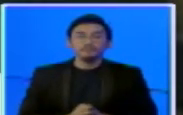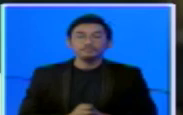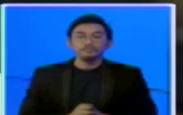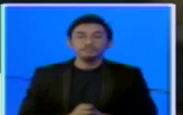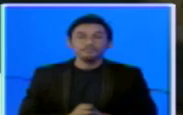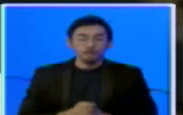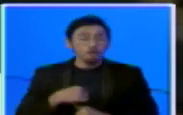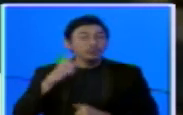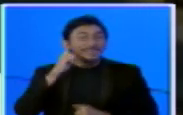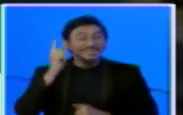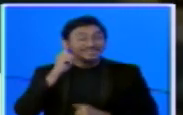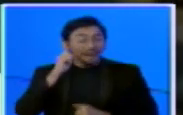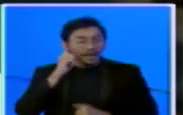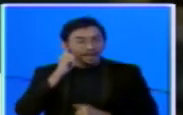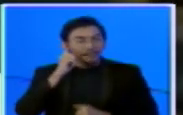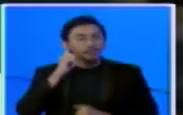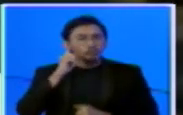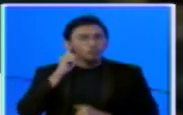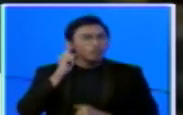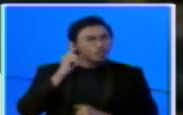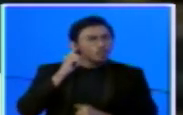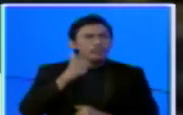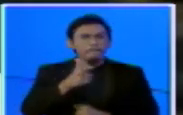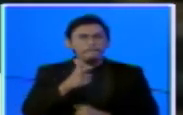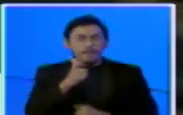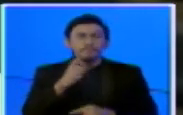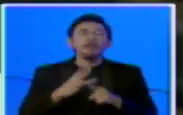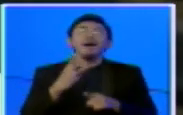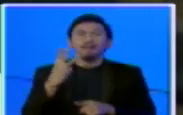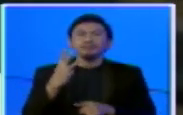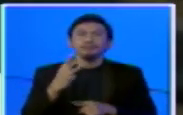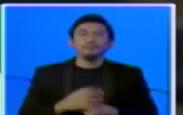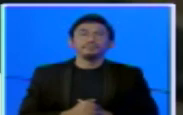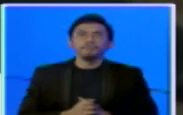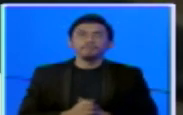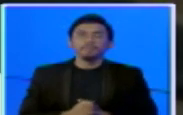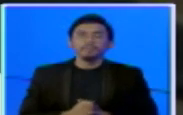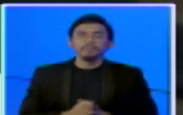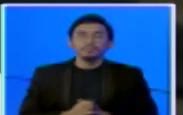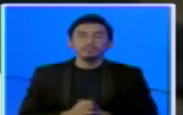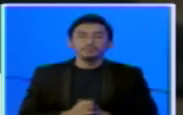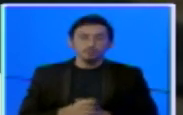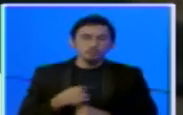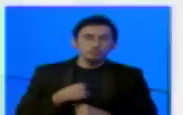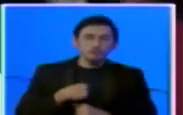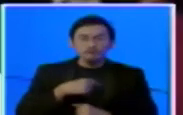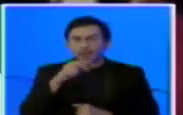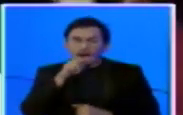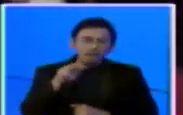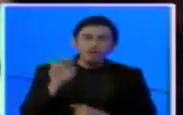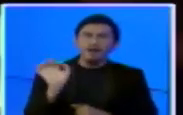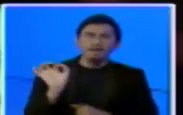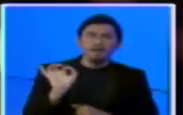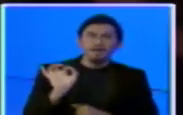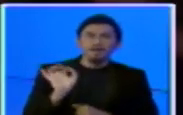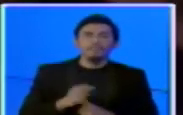Baju anaknya tuh jerit gitu. Terus anak tengok, ngincer dari sini, anaknya manggil bapaknya itu.